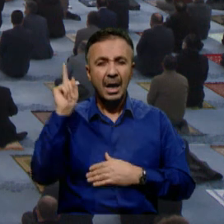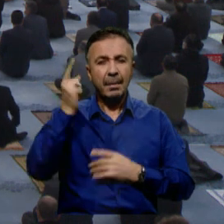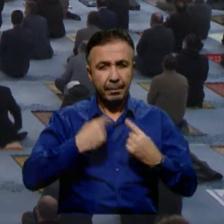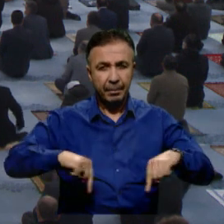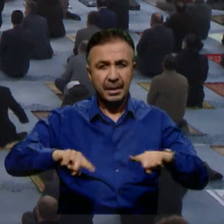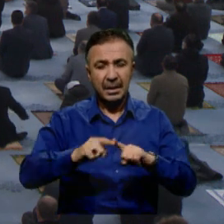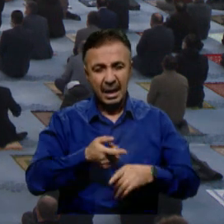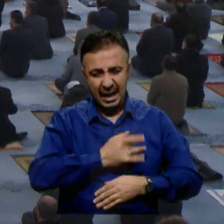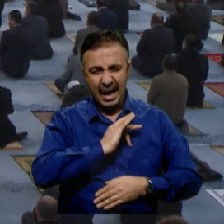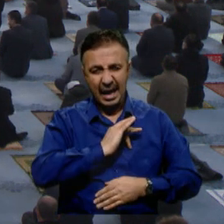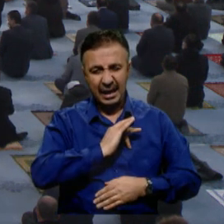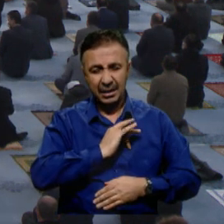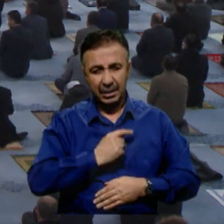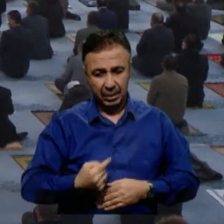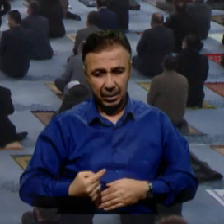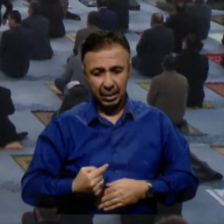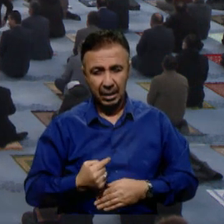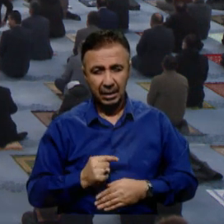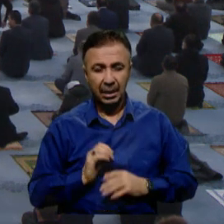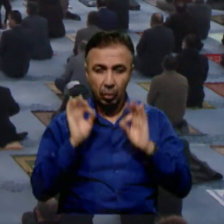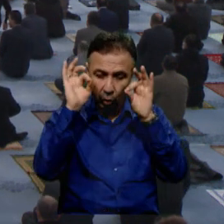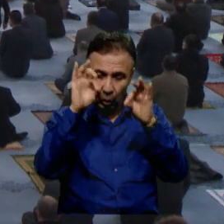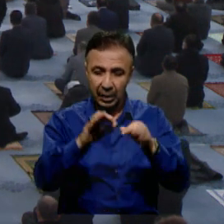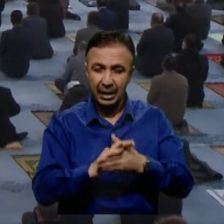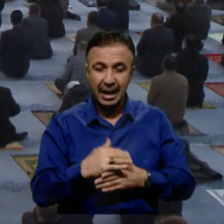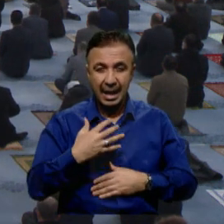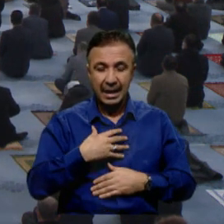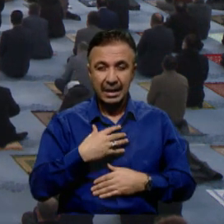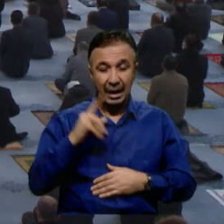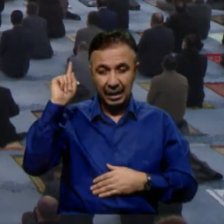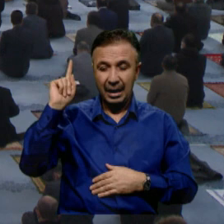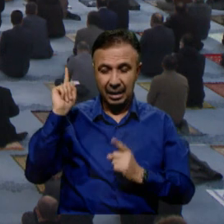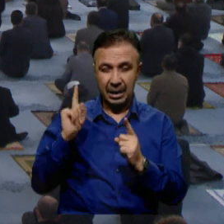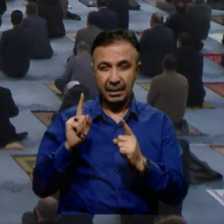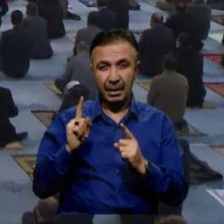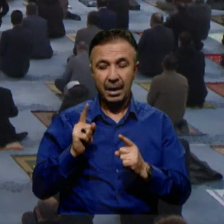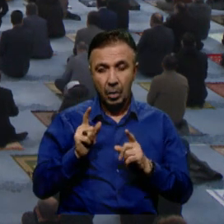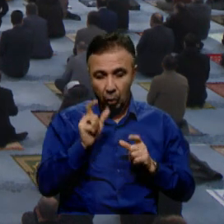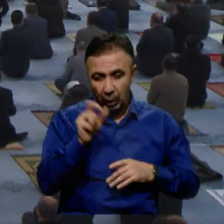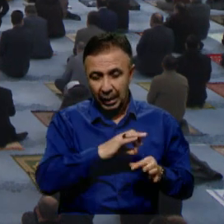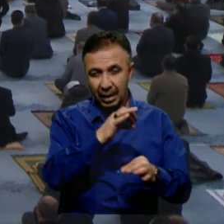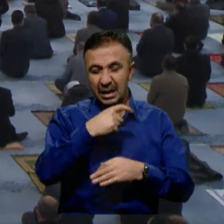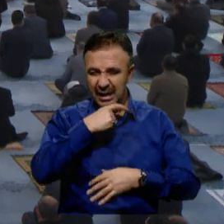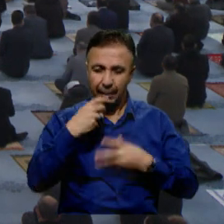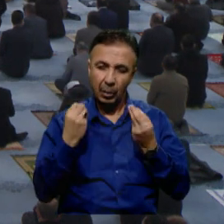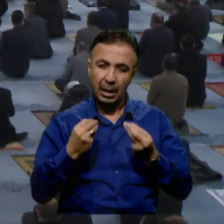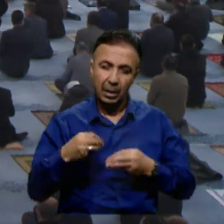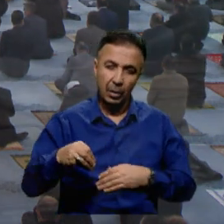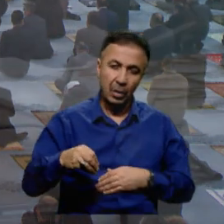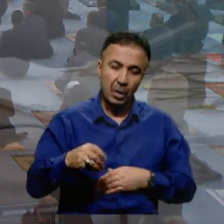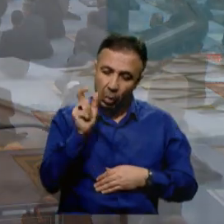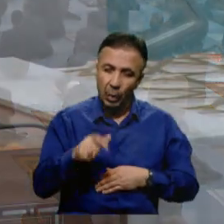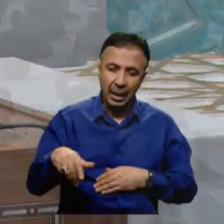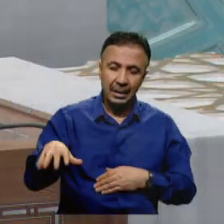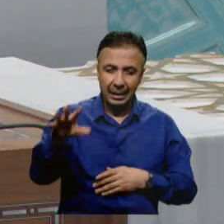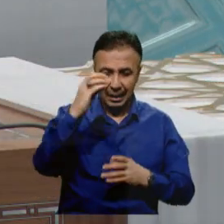ihlas şuuruna eren, kendisine karşı ve kullarına karşı içten samimi olan kullarından eylesin. Bir ayetle